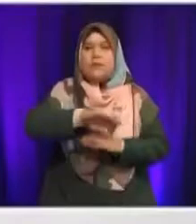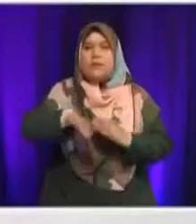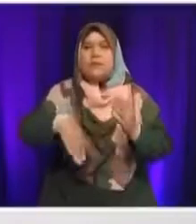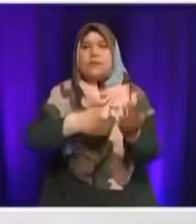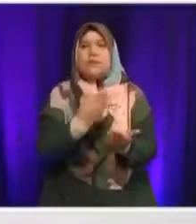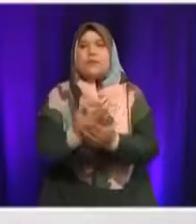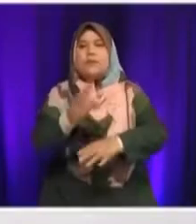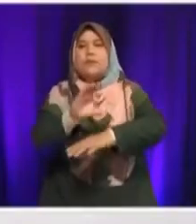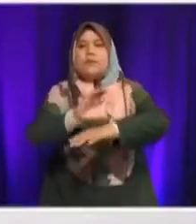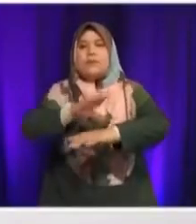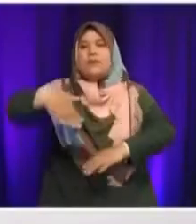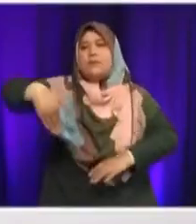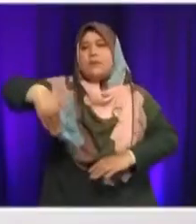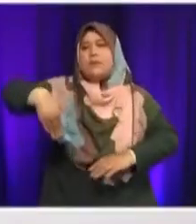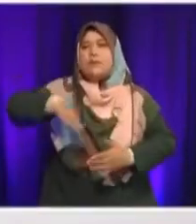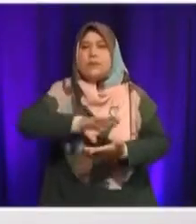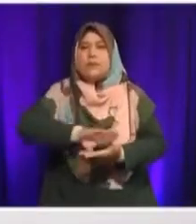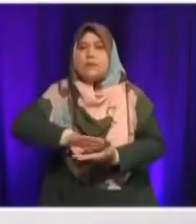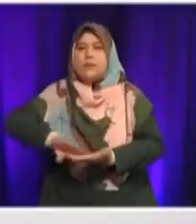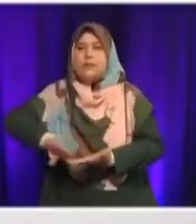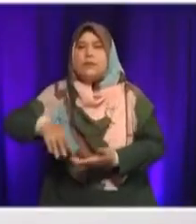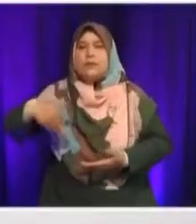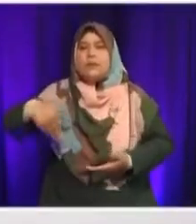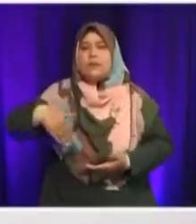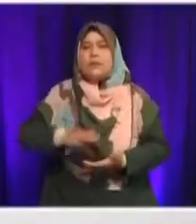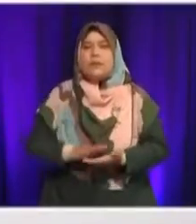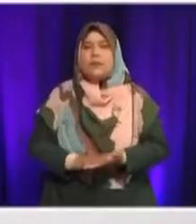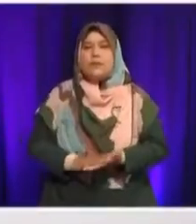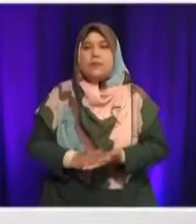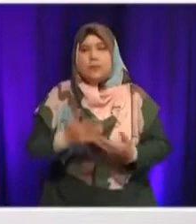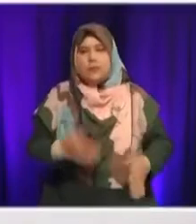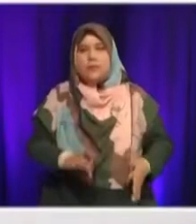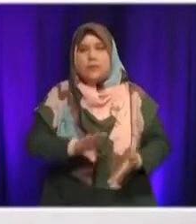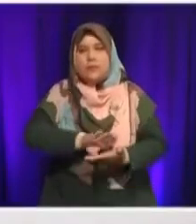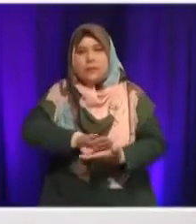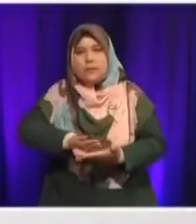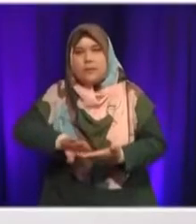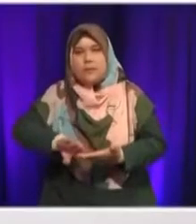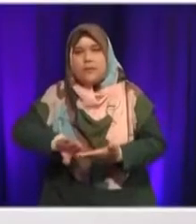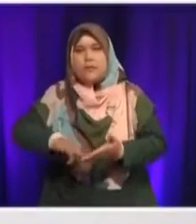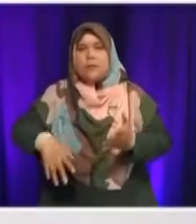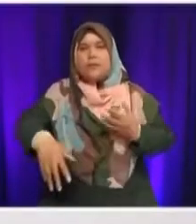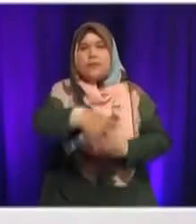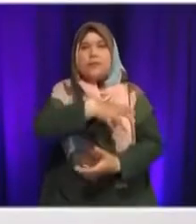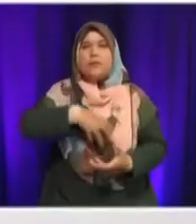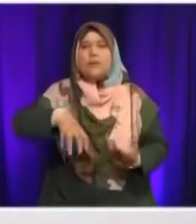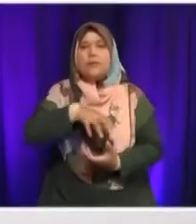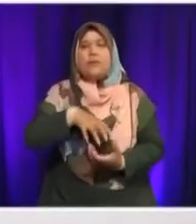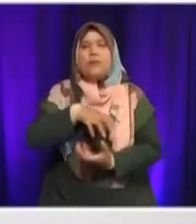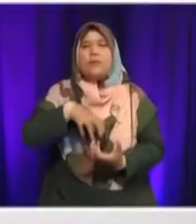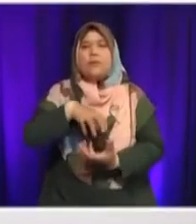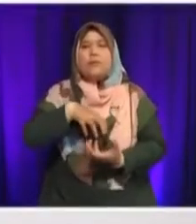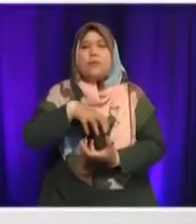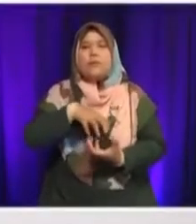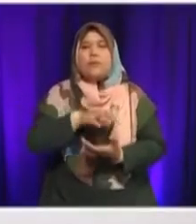yang belum disepuh Oke yang di yang sudah disepuh supaya dia Sebati supaya Sebati